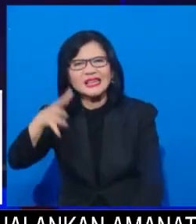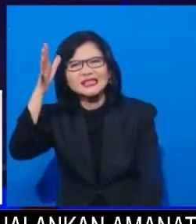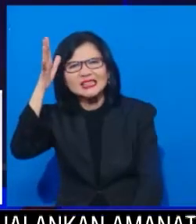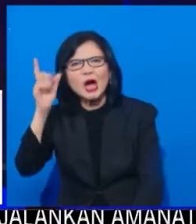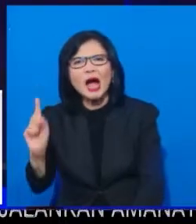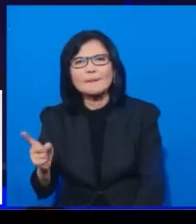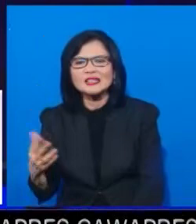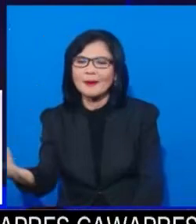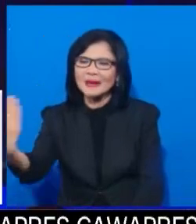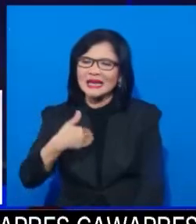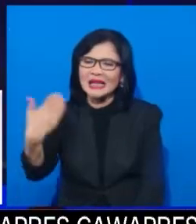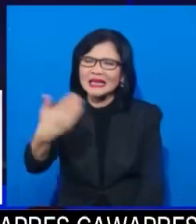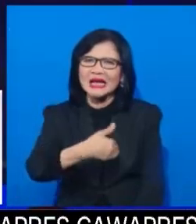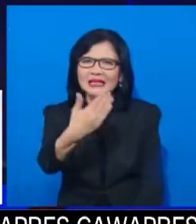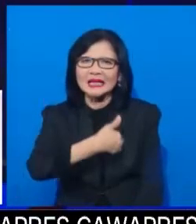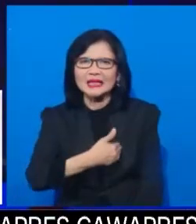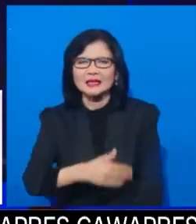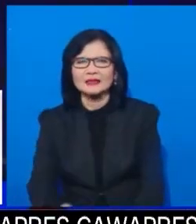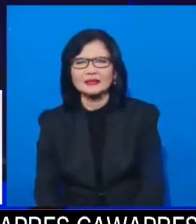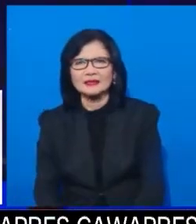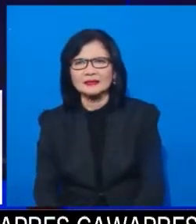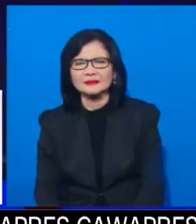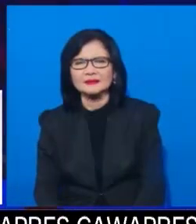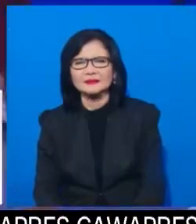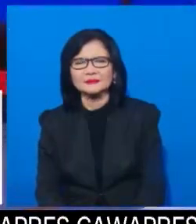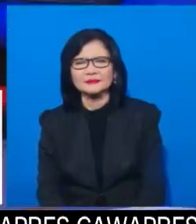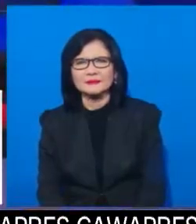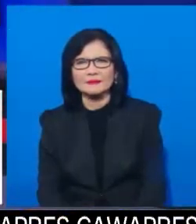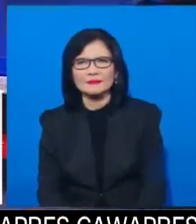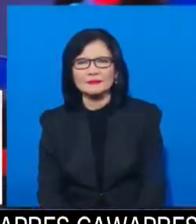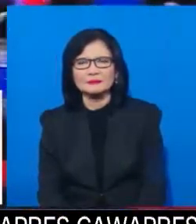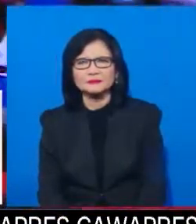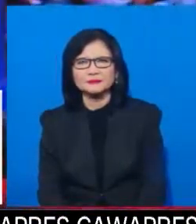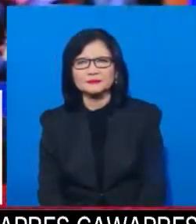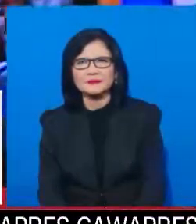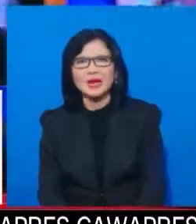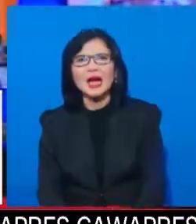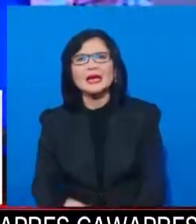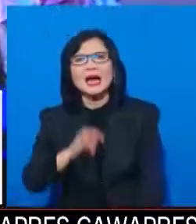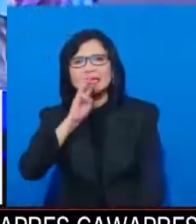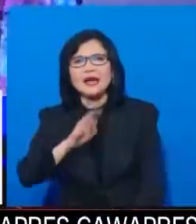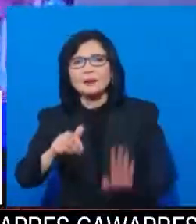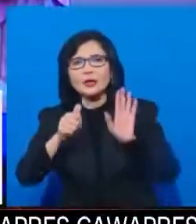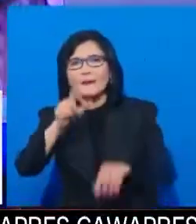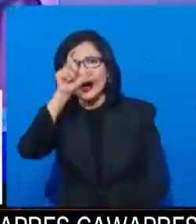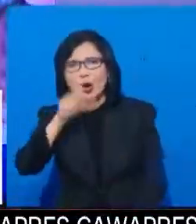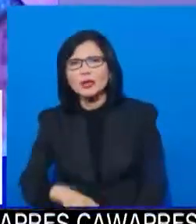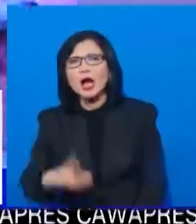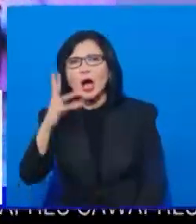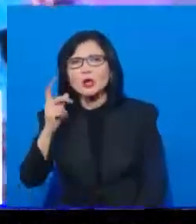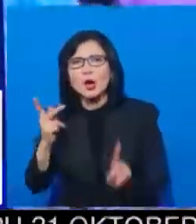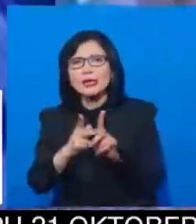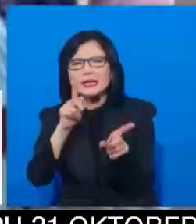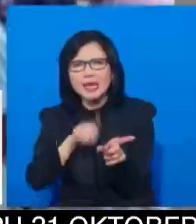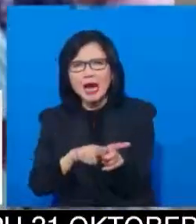mereka datang dari negeri asal. Kita lihat bersama. Sebanyak ada 36 orang etnis Rohingya terdampar di